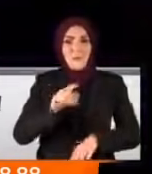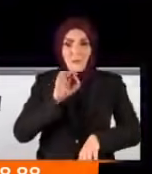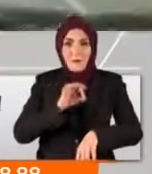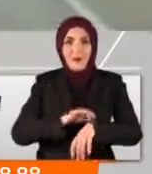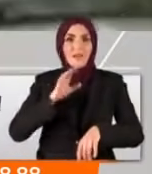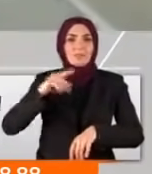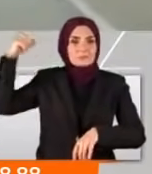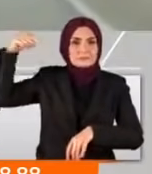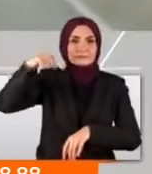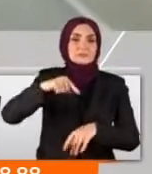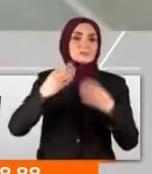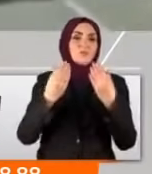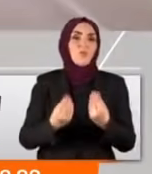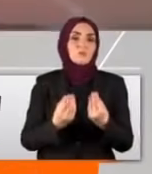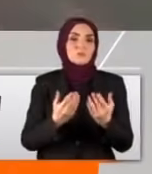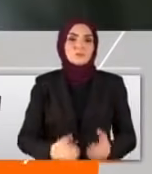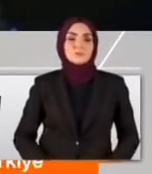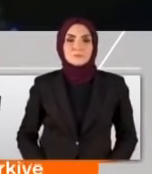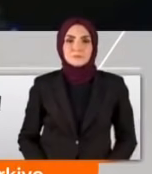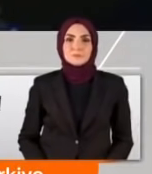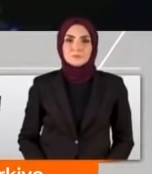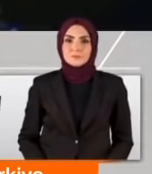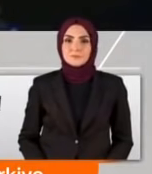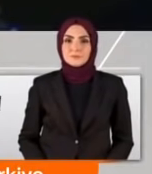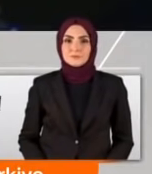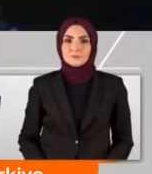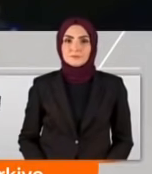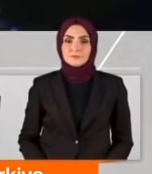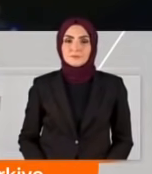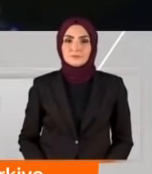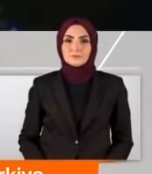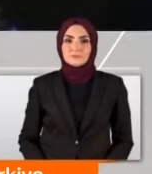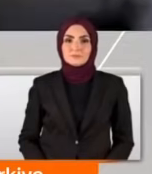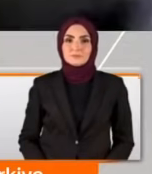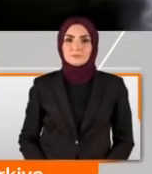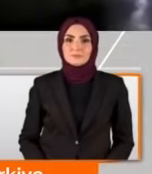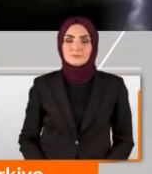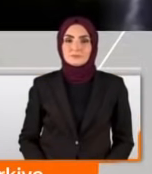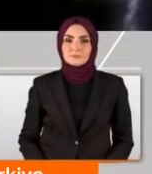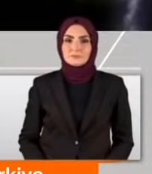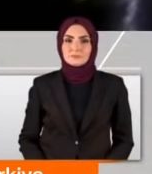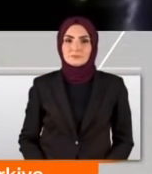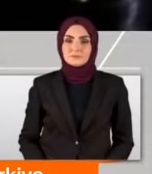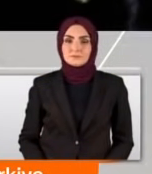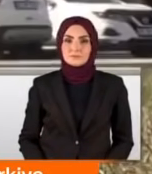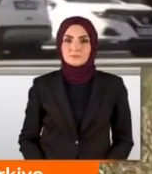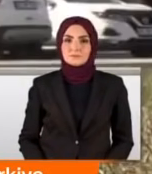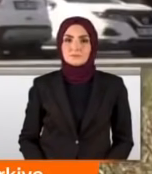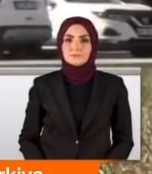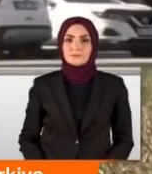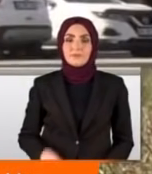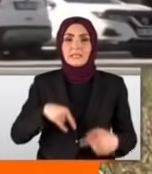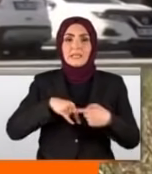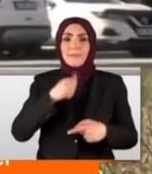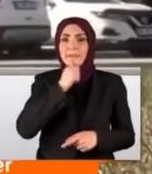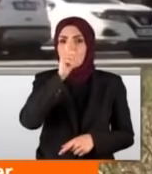yıldırım düştü. Hayvanlar düştükten sonra zaten hayvandan seken yıldırım parçaları bana da isabet etmiş. Hikmet